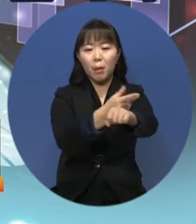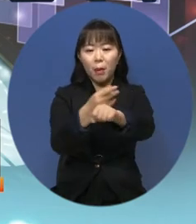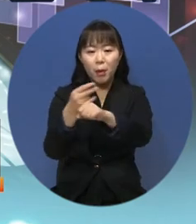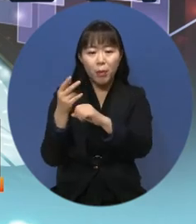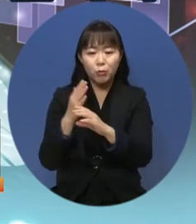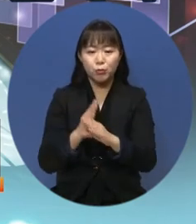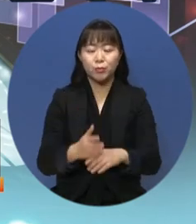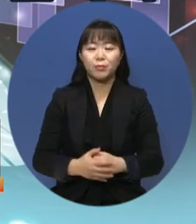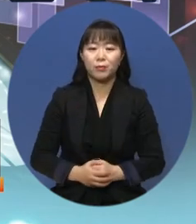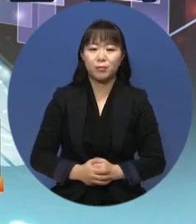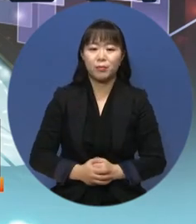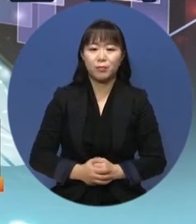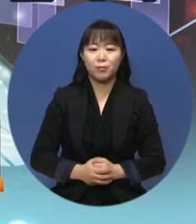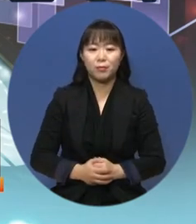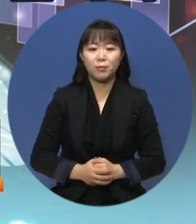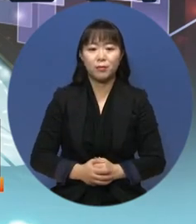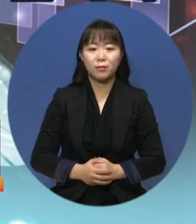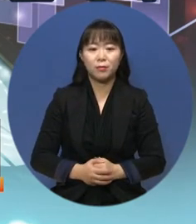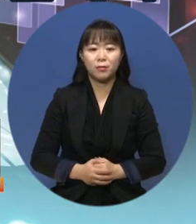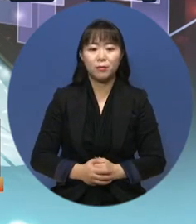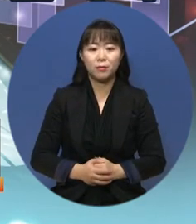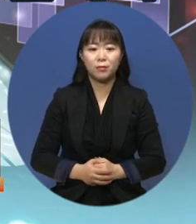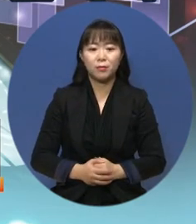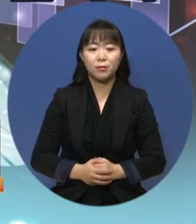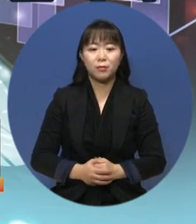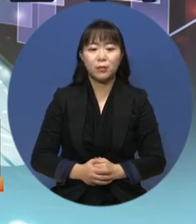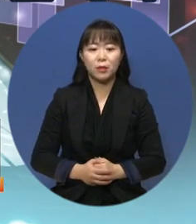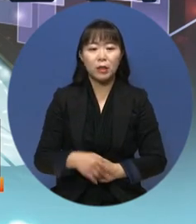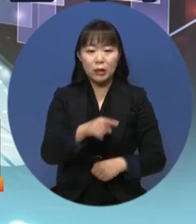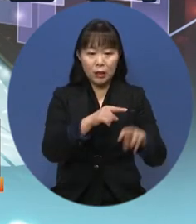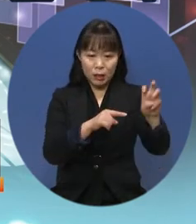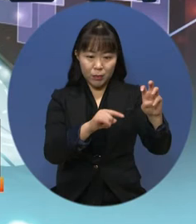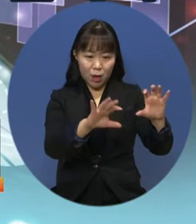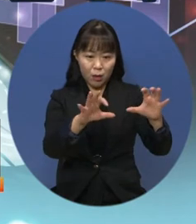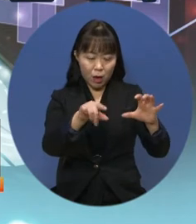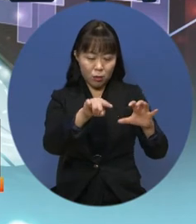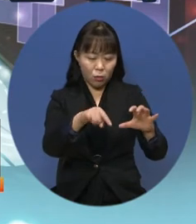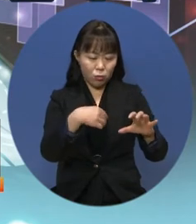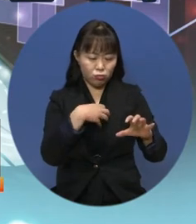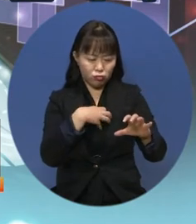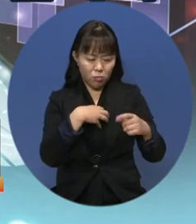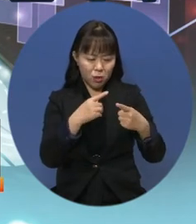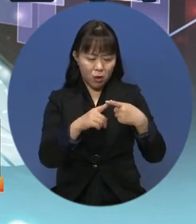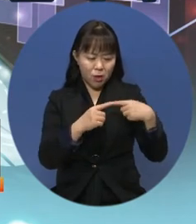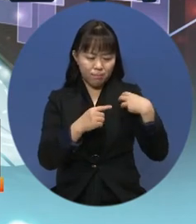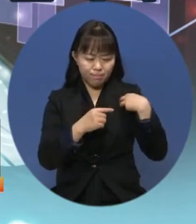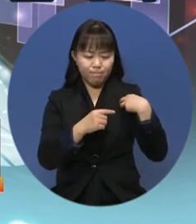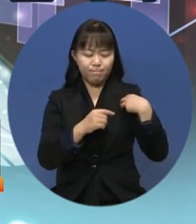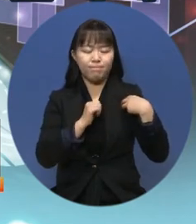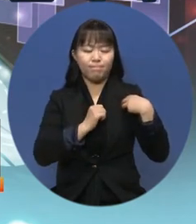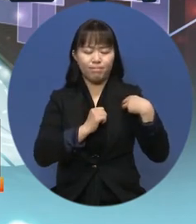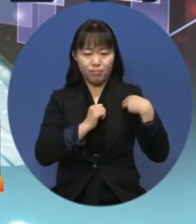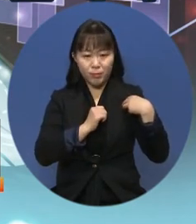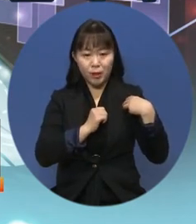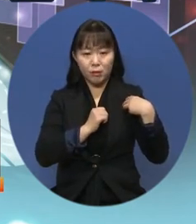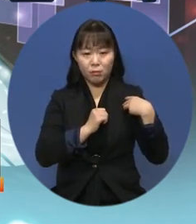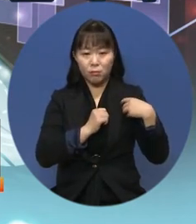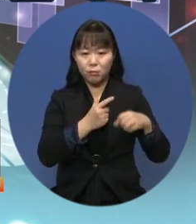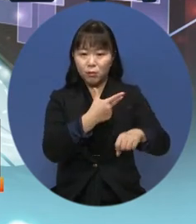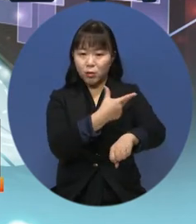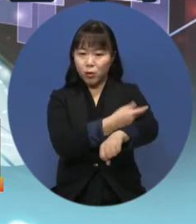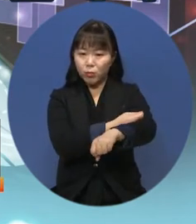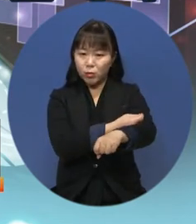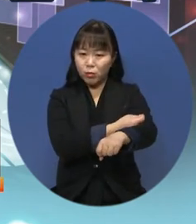실시하고 있습니다 그럼 30여개국 뜰은 위험부담을 감수하면서 접종